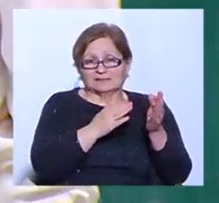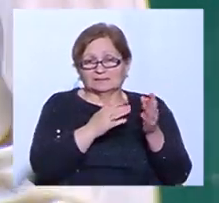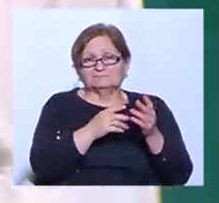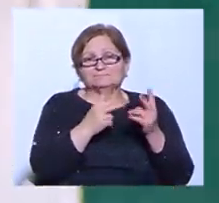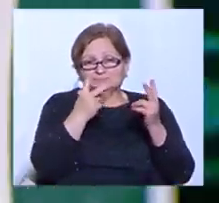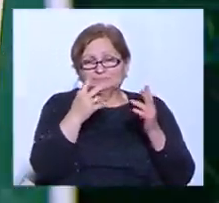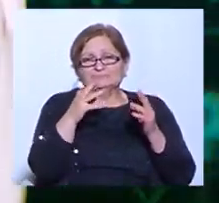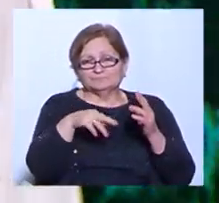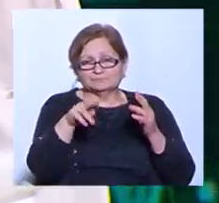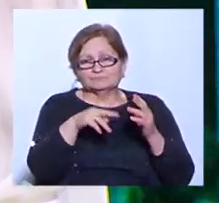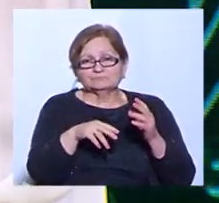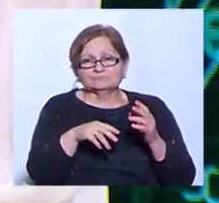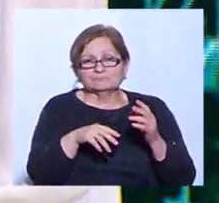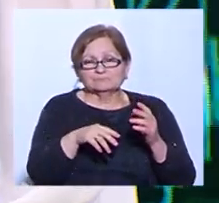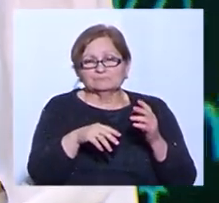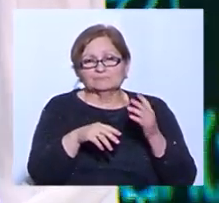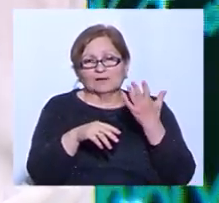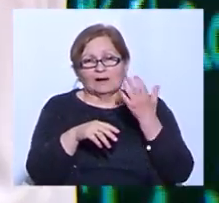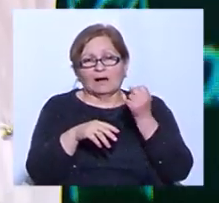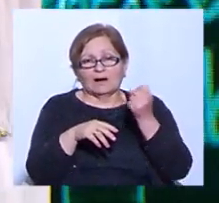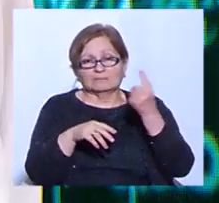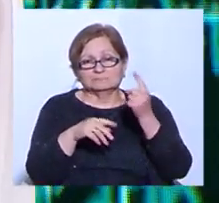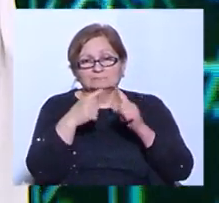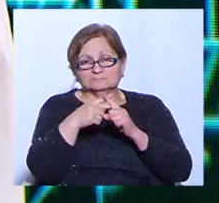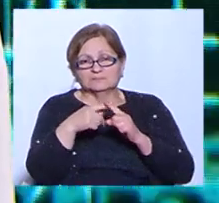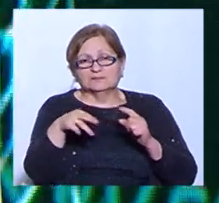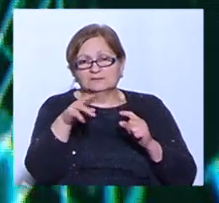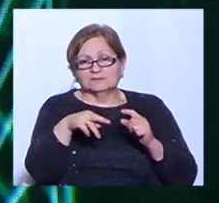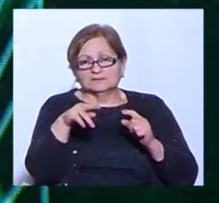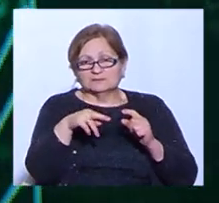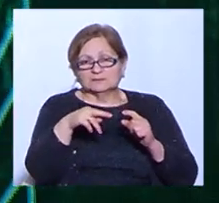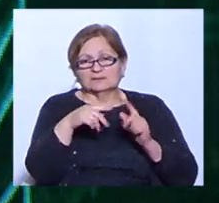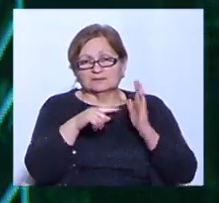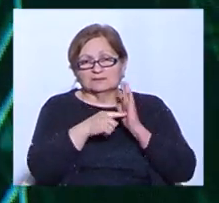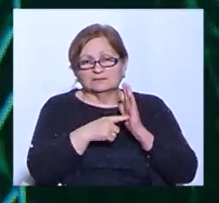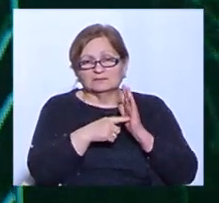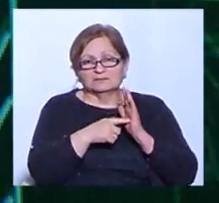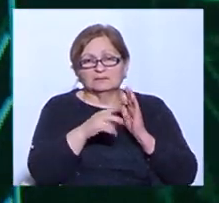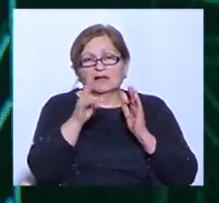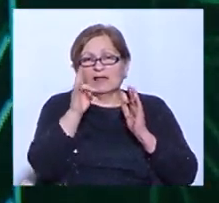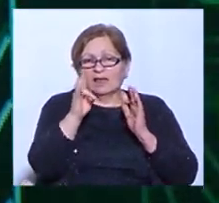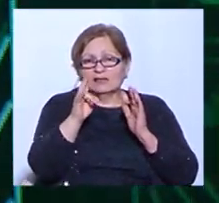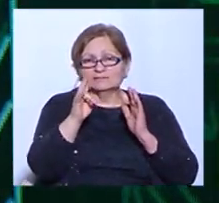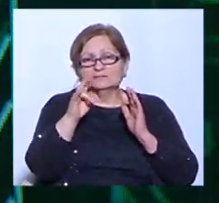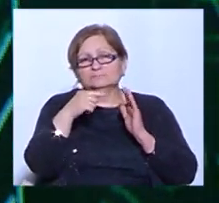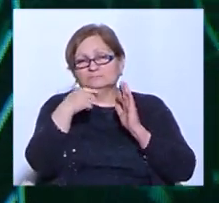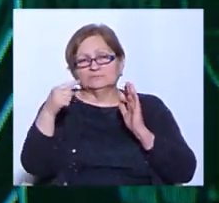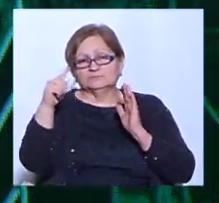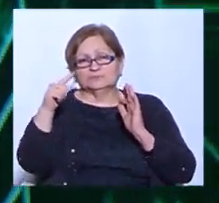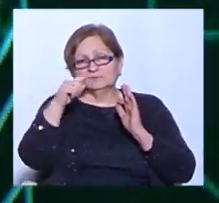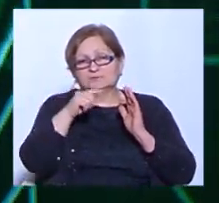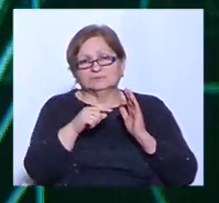2-ჯერ D ავიღე. ესე იგი არის A1 + D გავამრავლოთ N-1. ამას